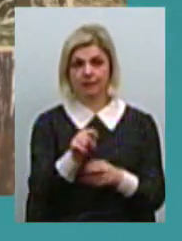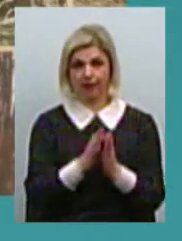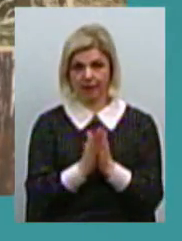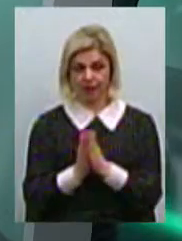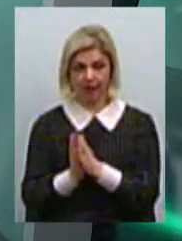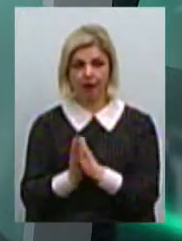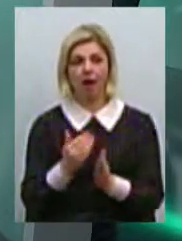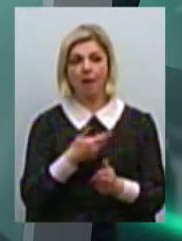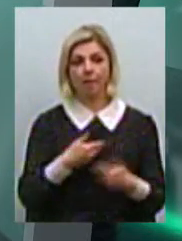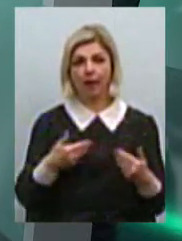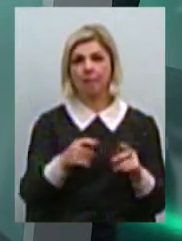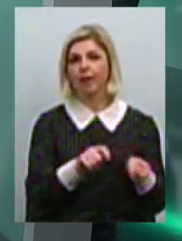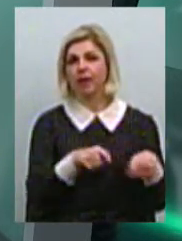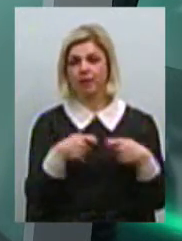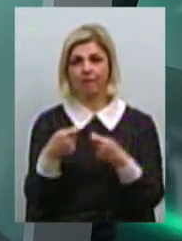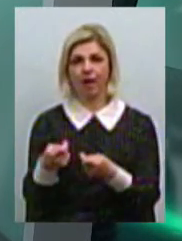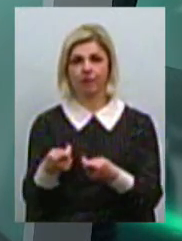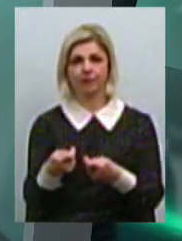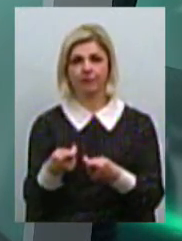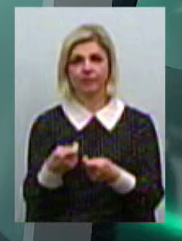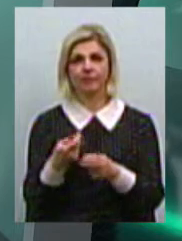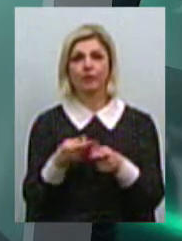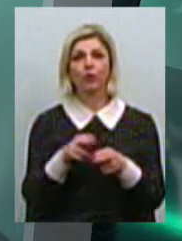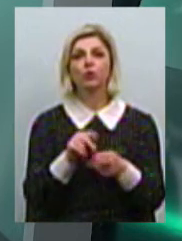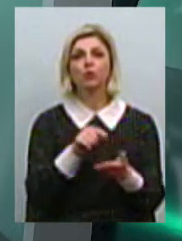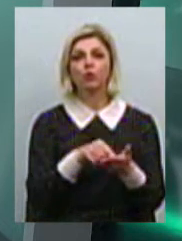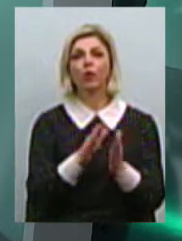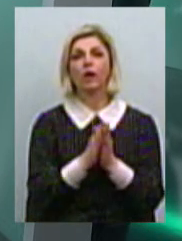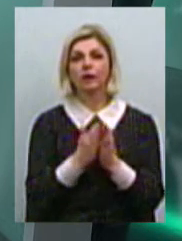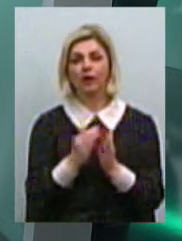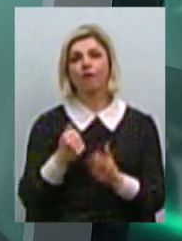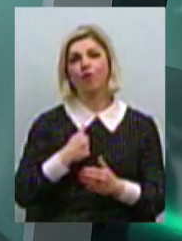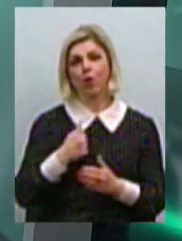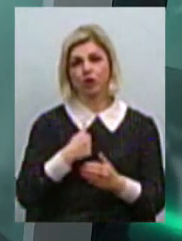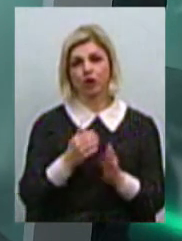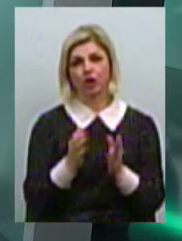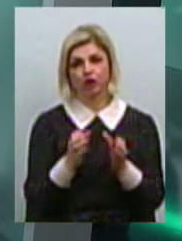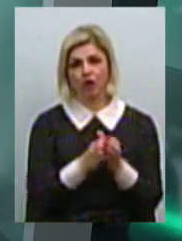ми передавали цю книгу військової частини